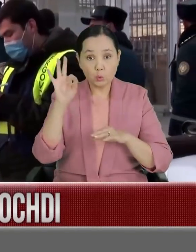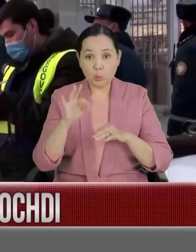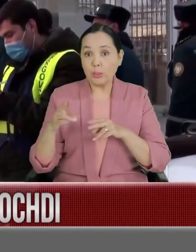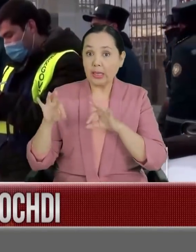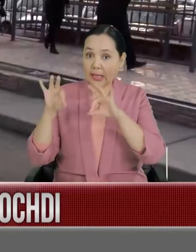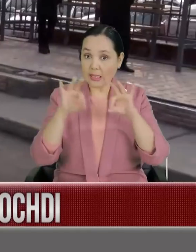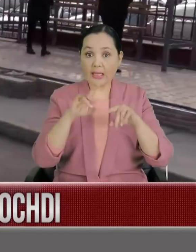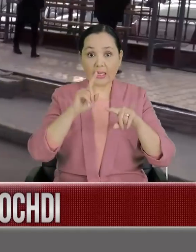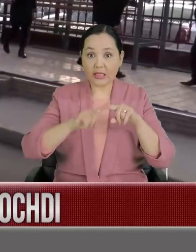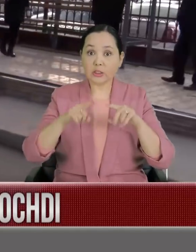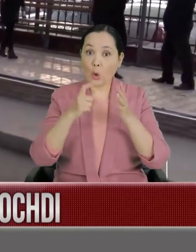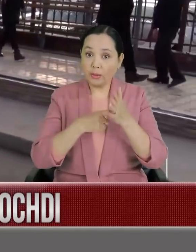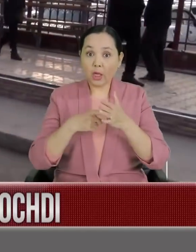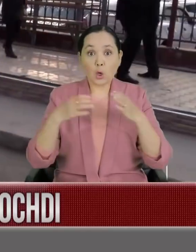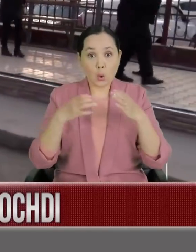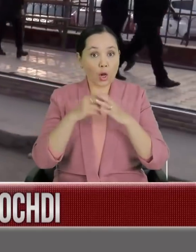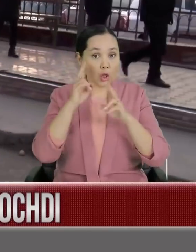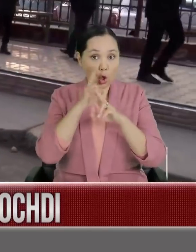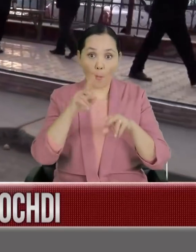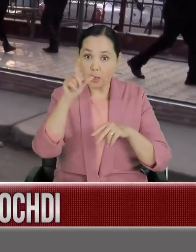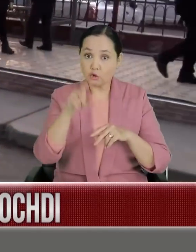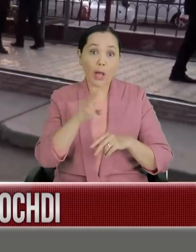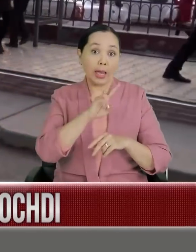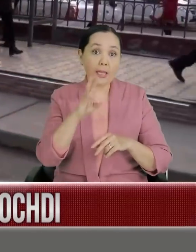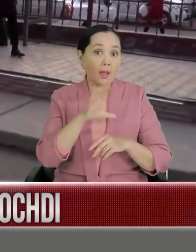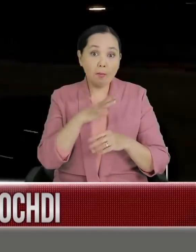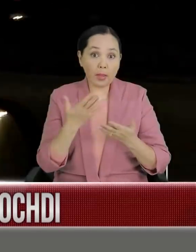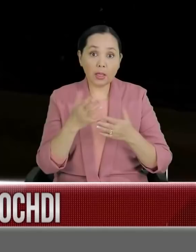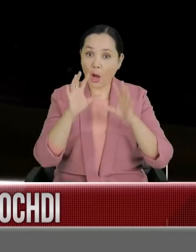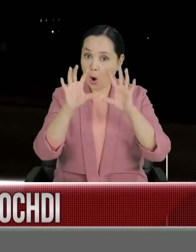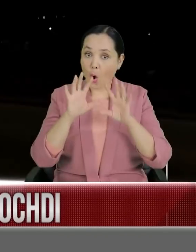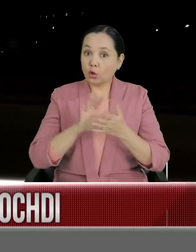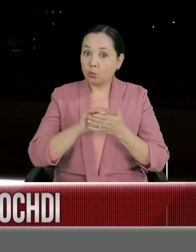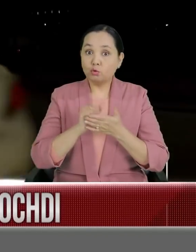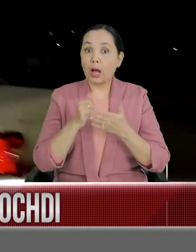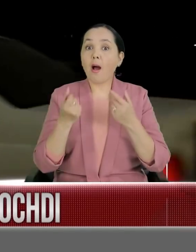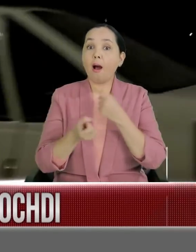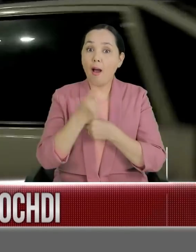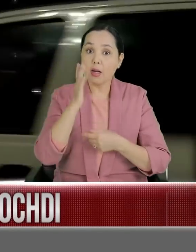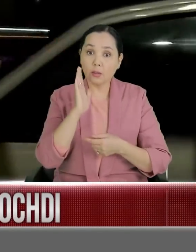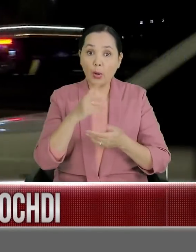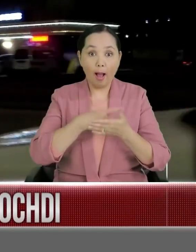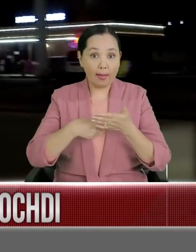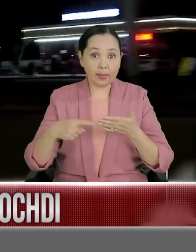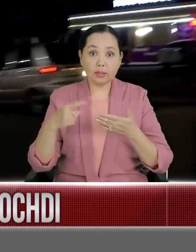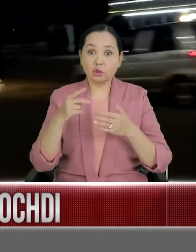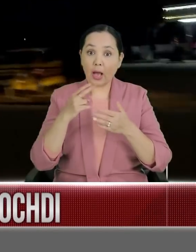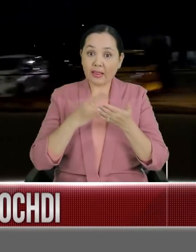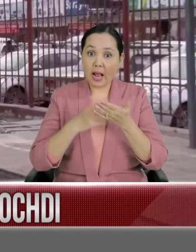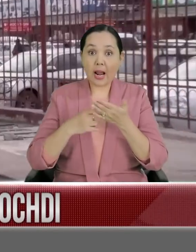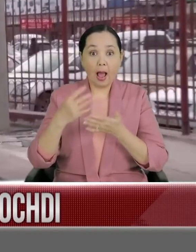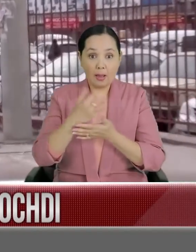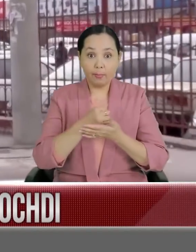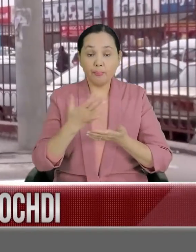yetib kelgan tezkor tergov guruhi noma'lum shaxs kim ekanligi, qonunbuzarning qayerdaligini aniqlash yuzasidan dalillarni